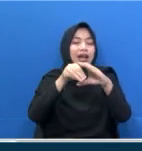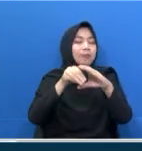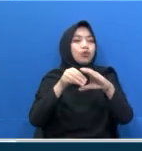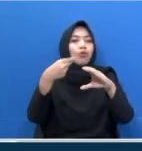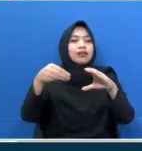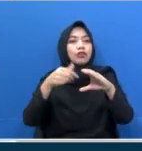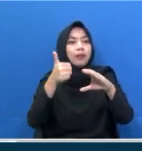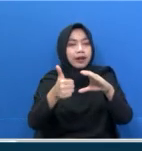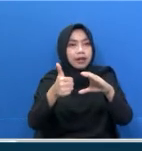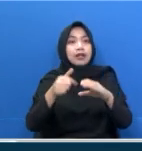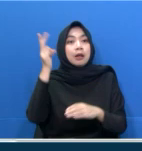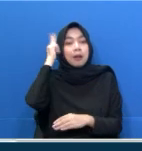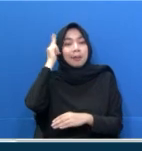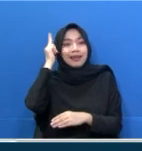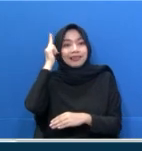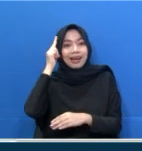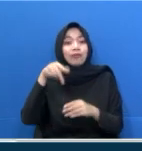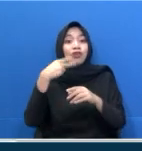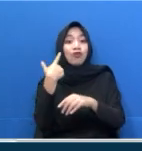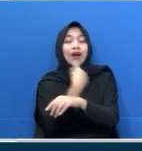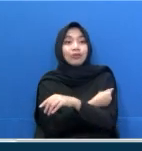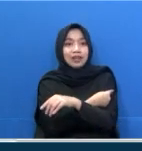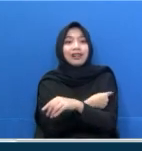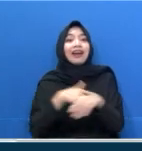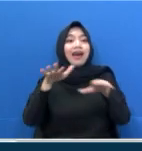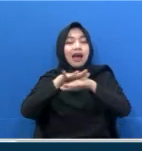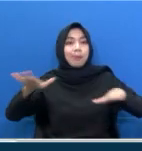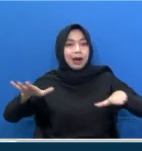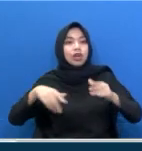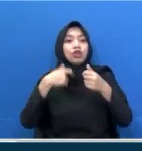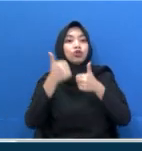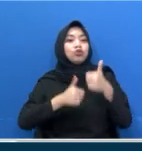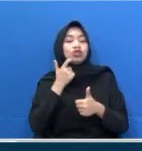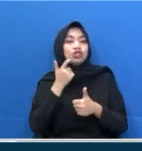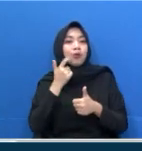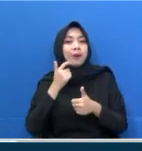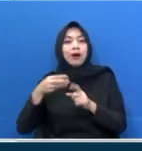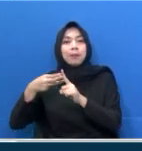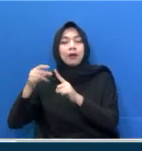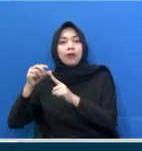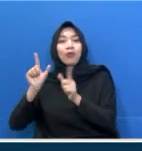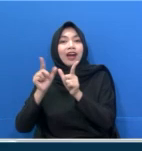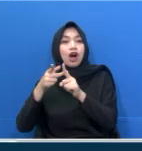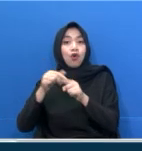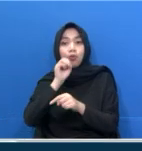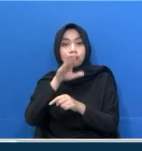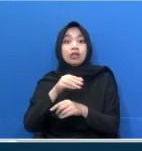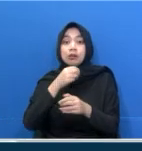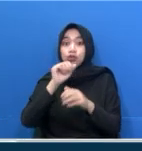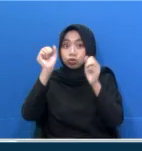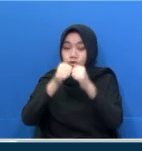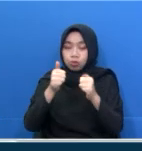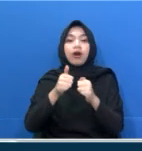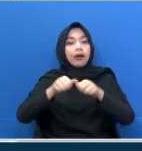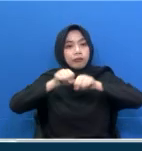vaksin yang terbukti aman dan lolos uji klinis sesuai dengan rekomendasi Who vaksin akan